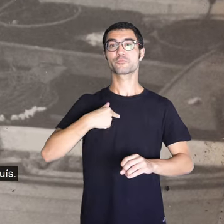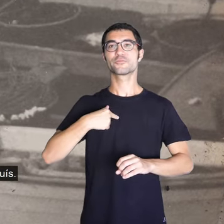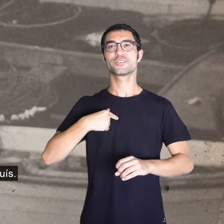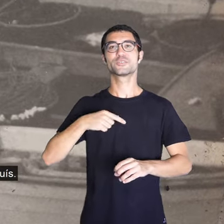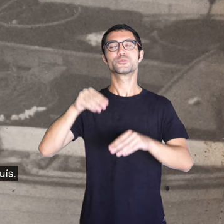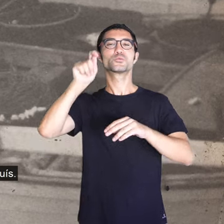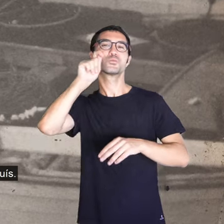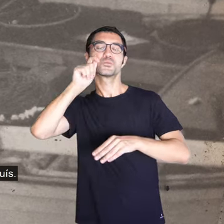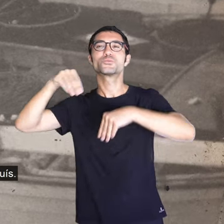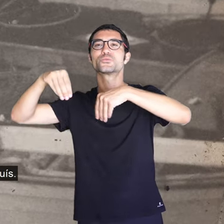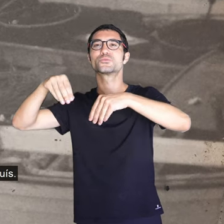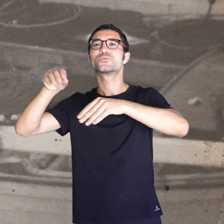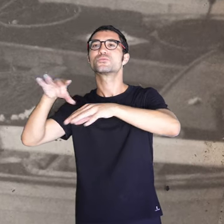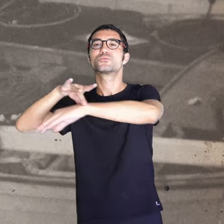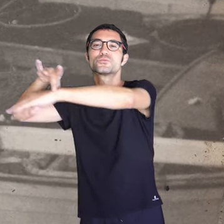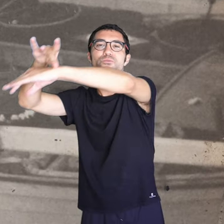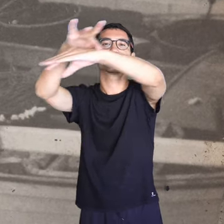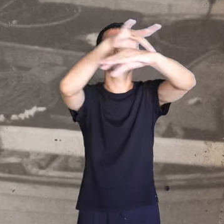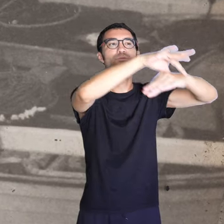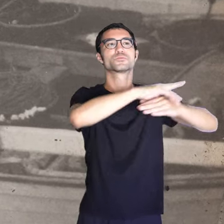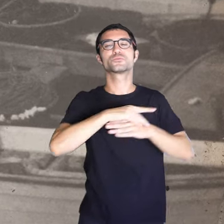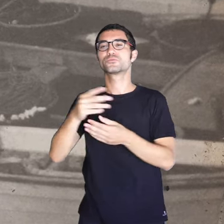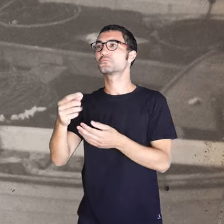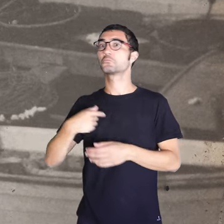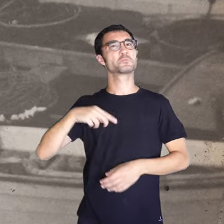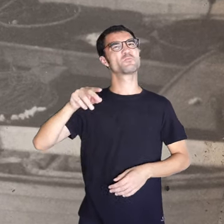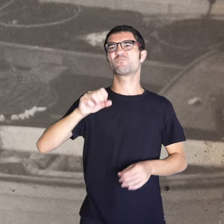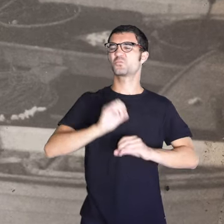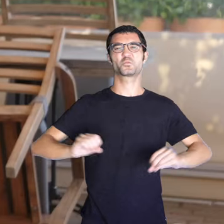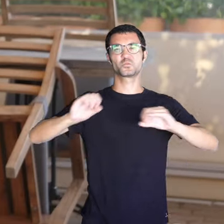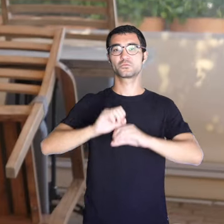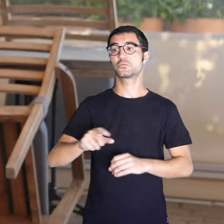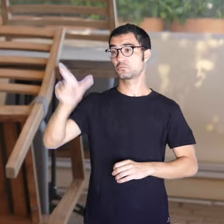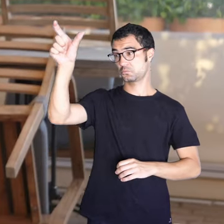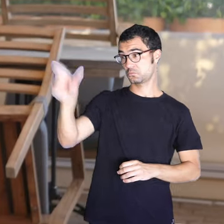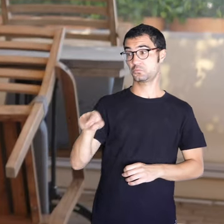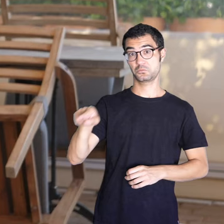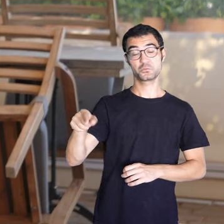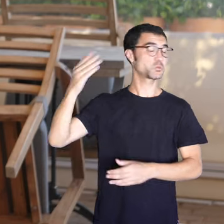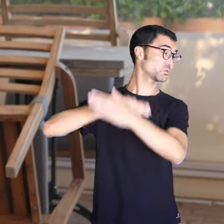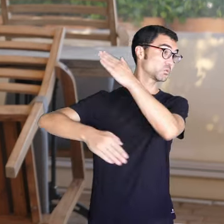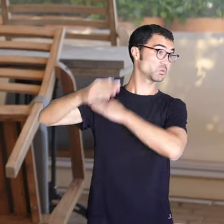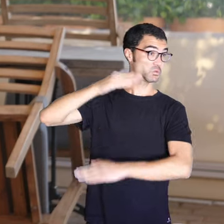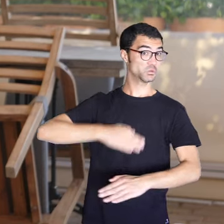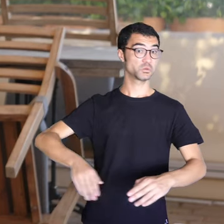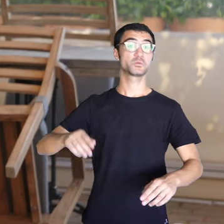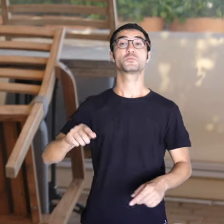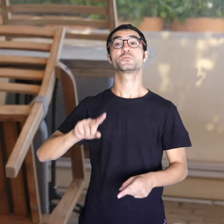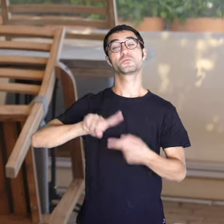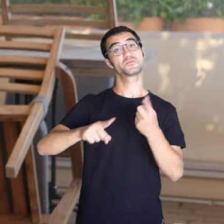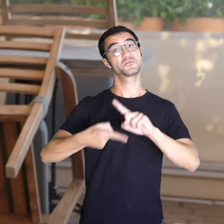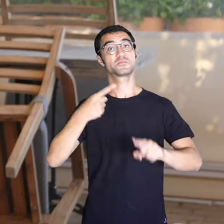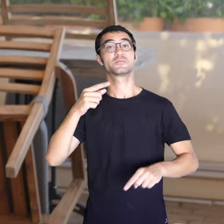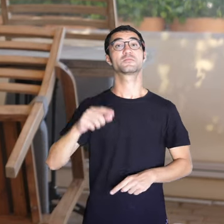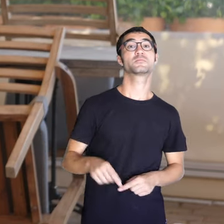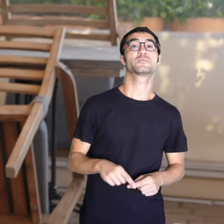un tal Lluís, i pescava. I me diu, Tolo, me'n vaig a fer excursions. Diu, que